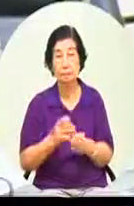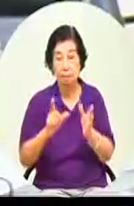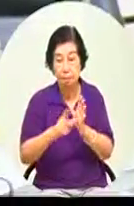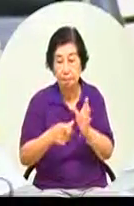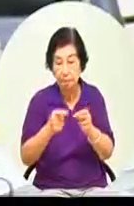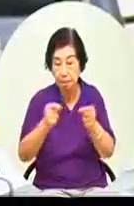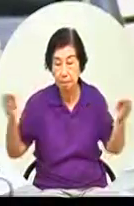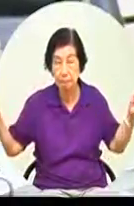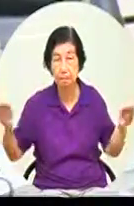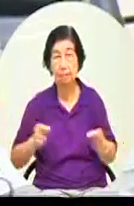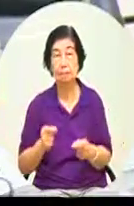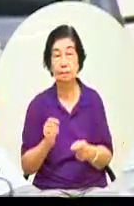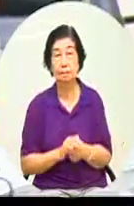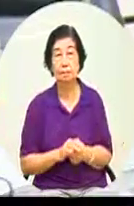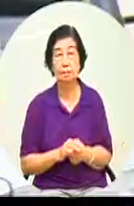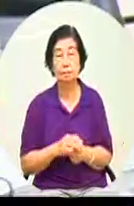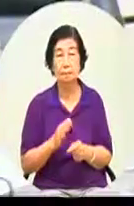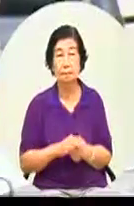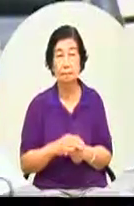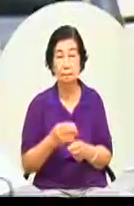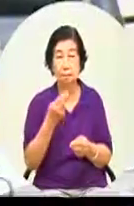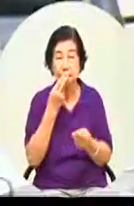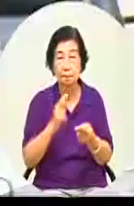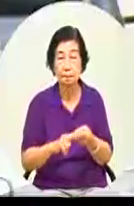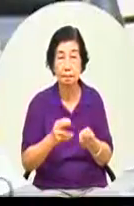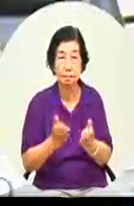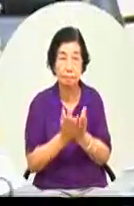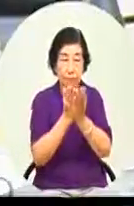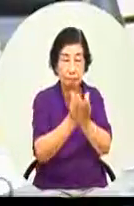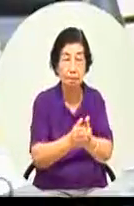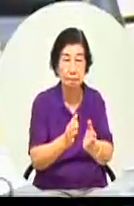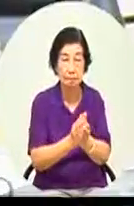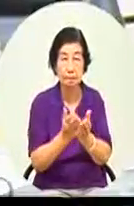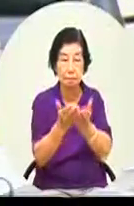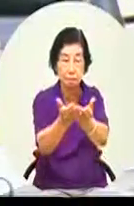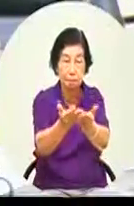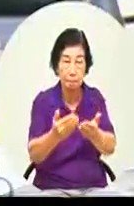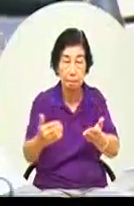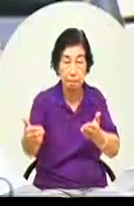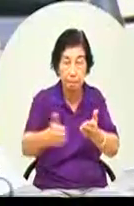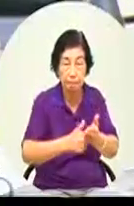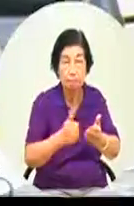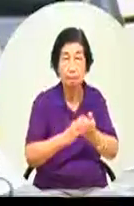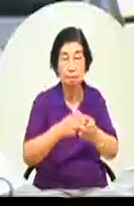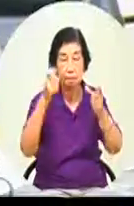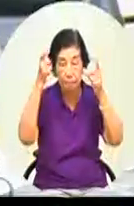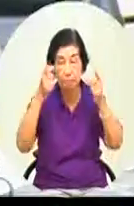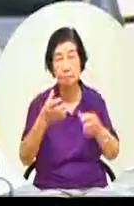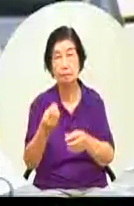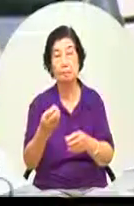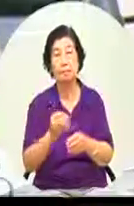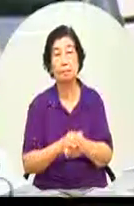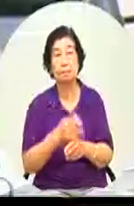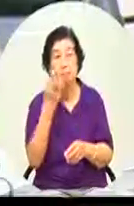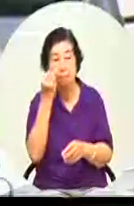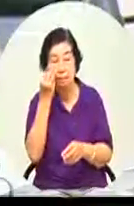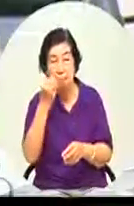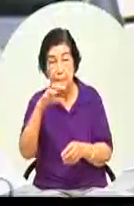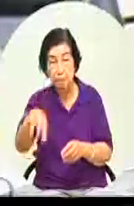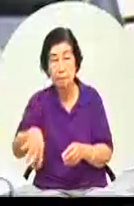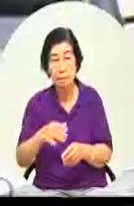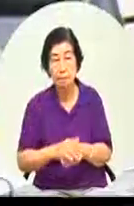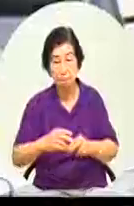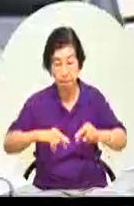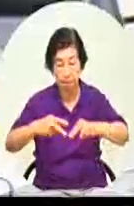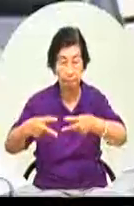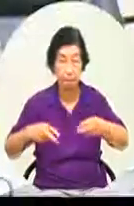长在提到说我们的游轮不进港的问题，就是也有提到说我们可能我们的观光景点也有一些需要改进